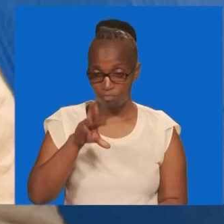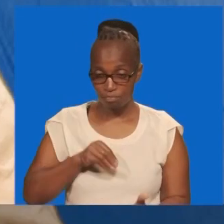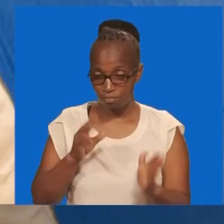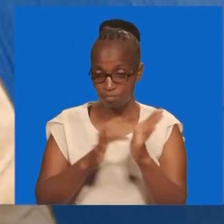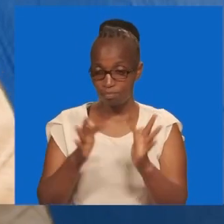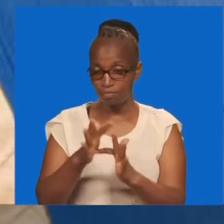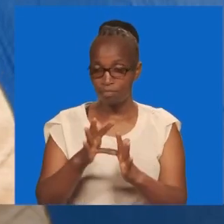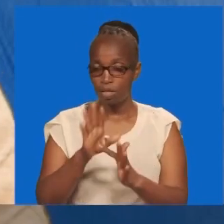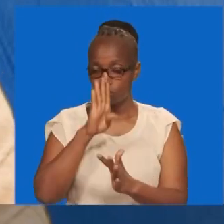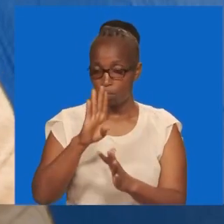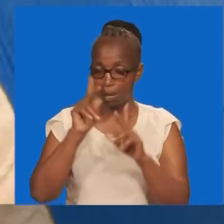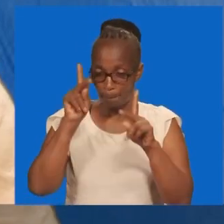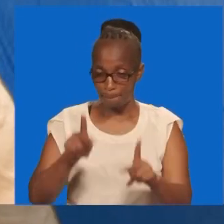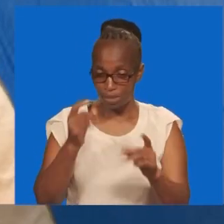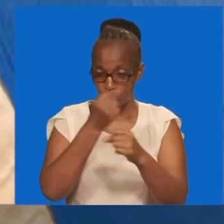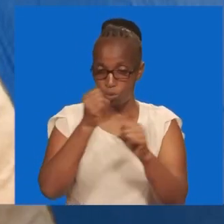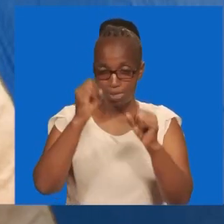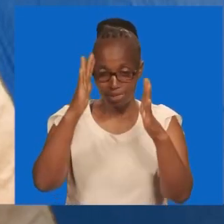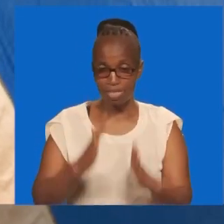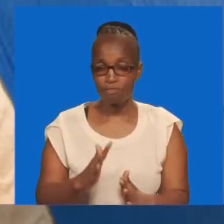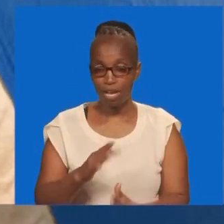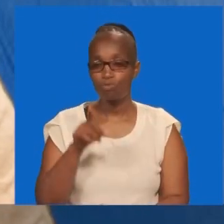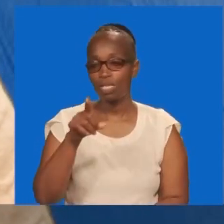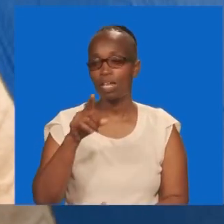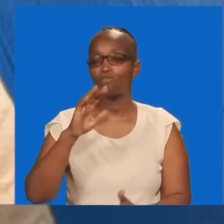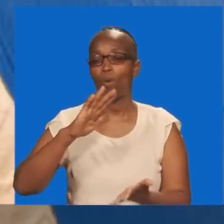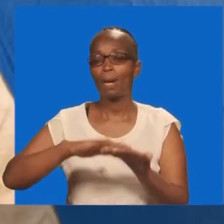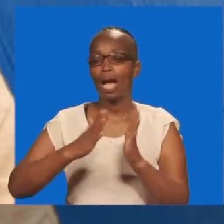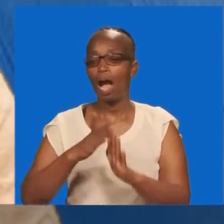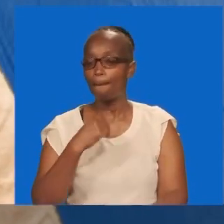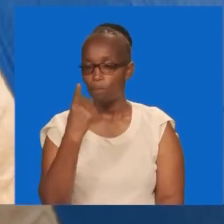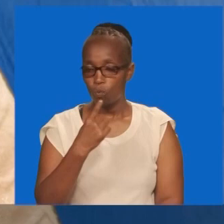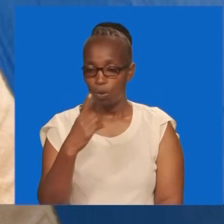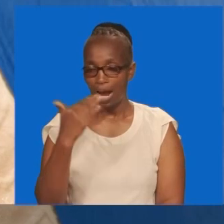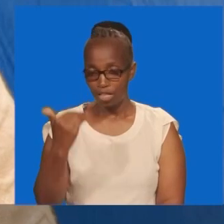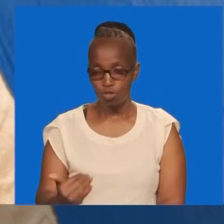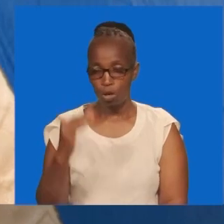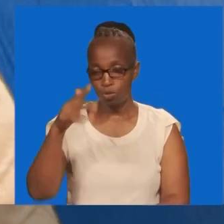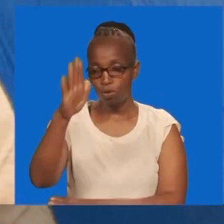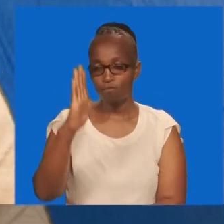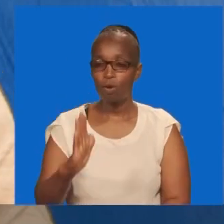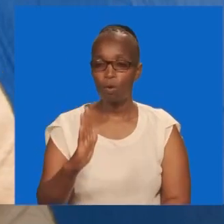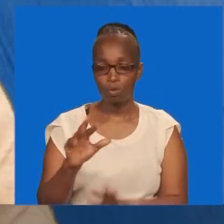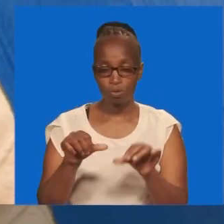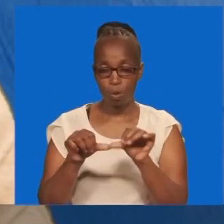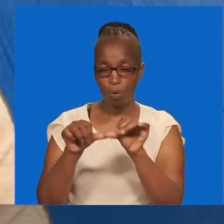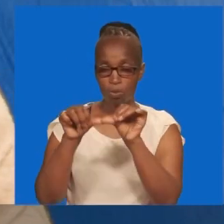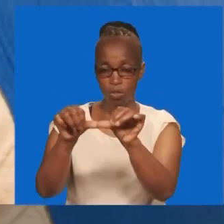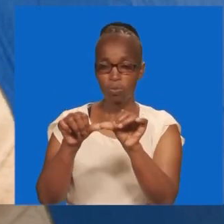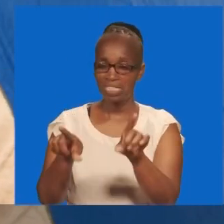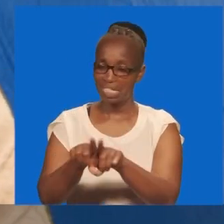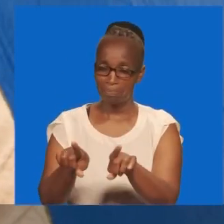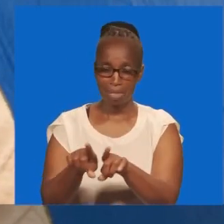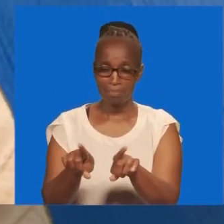uliweza kumkumbali Yesu Kristo awe mwokozi wa maisha yako, wewe ni mtoto katika ufalme wa mbingu, katika ufalme